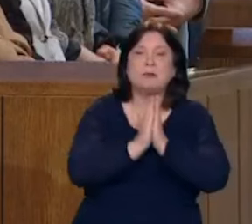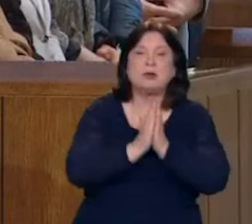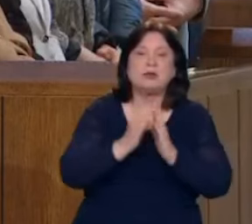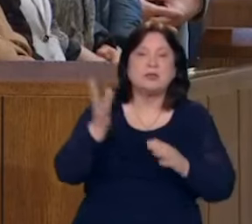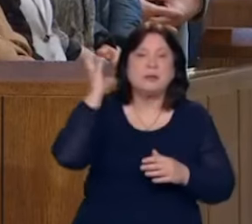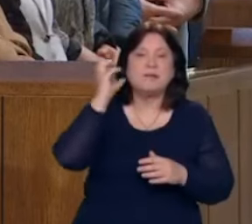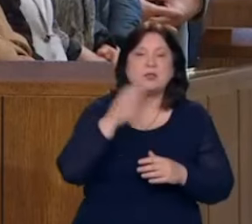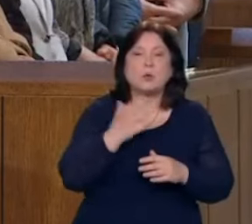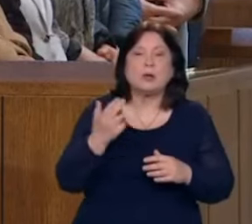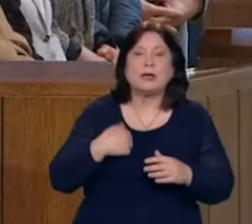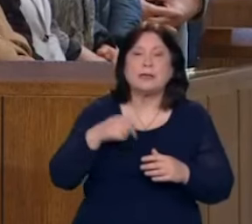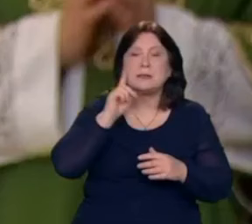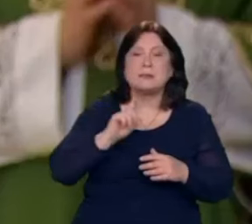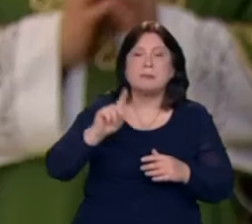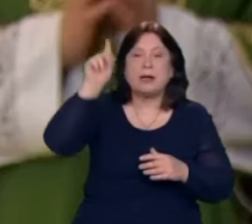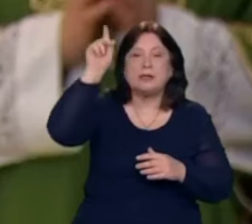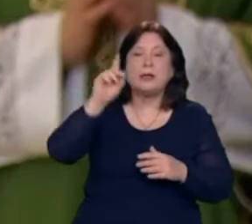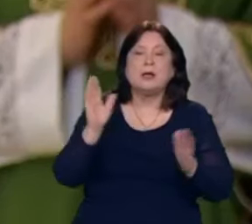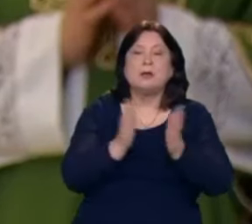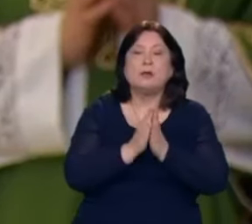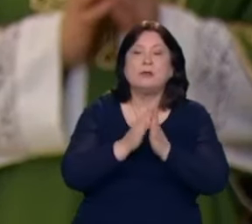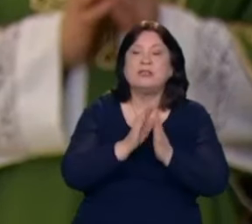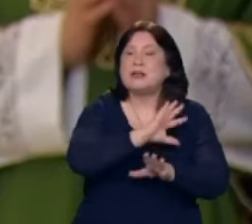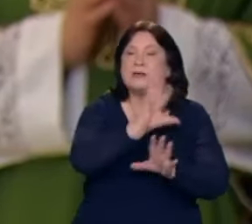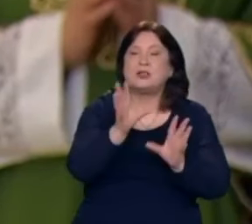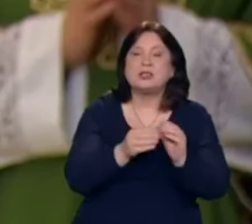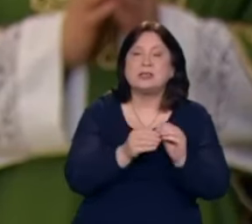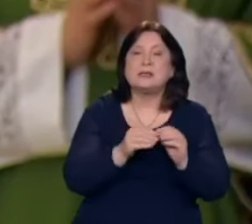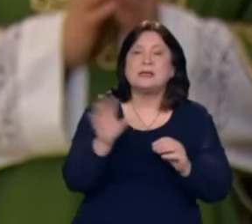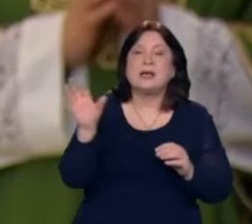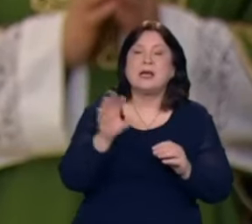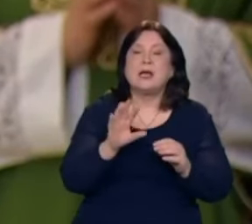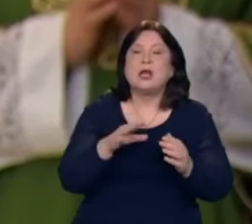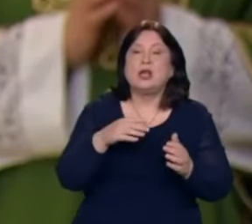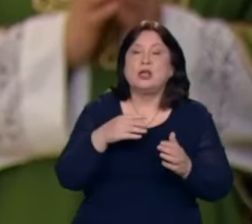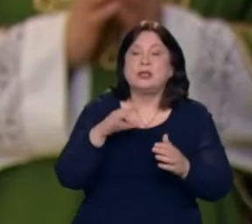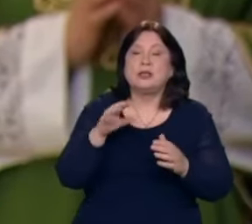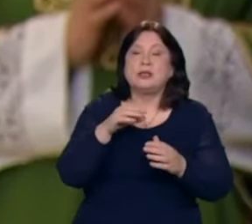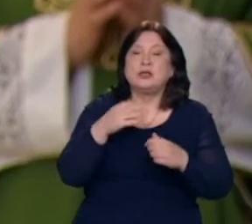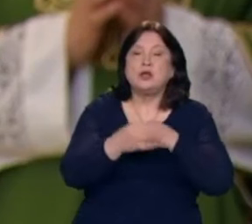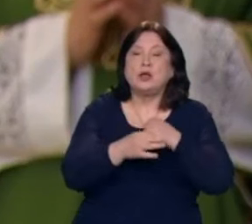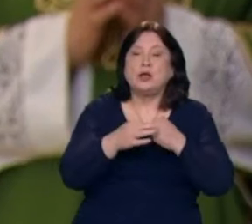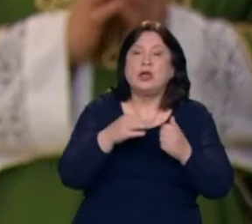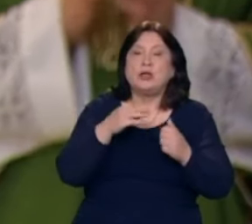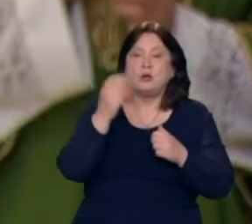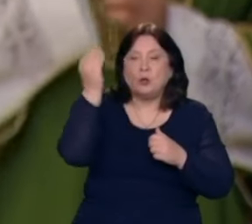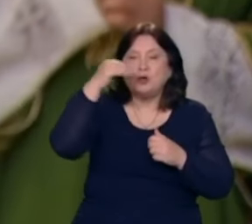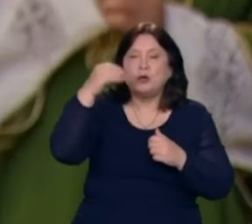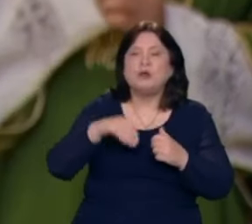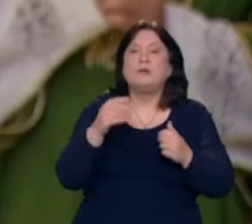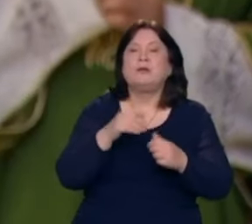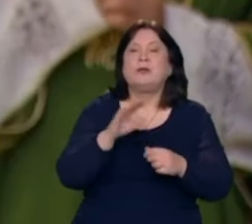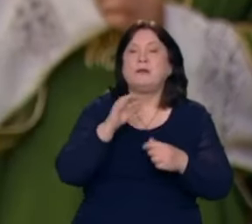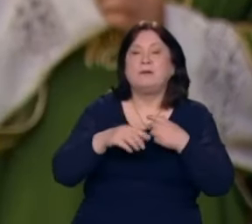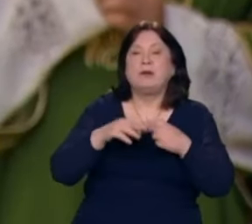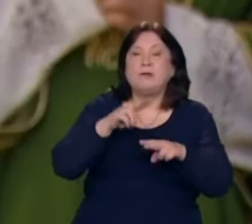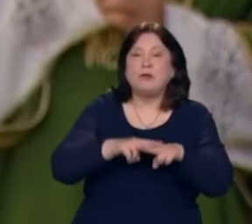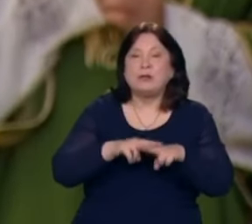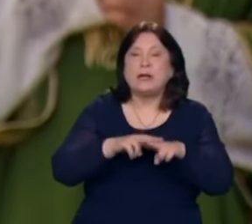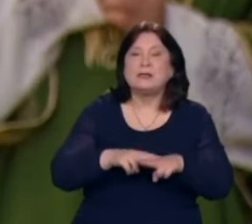prosimy Módlmy się za wszystkich stypendystów przyjaciół i dobroczyńców fundacji Dzieło Nowego Tysiąclecia